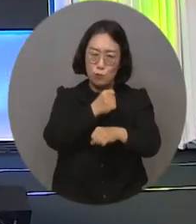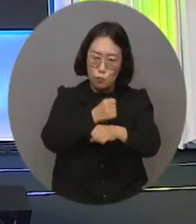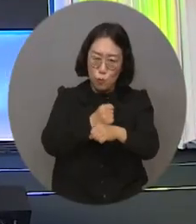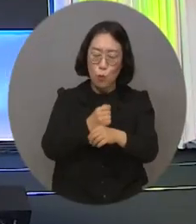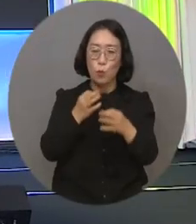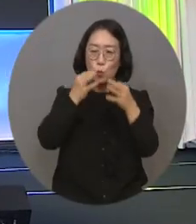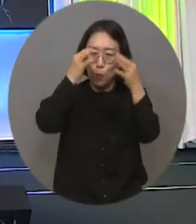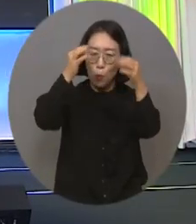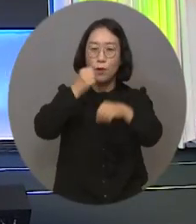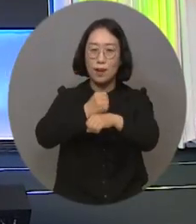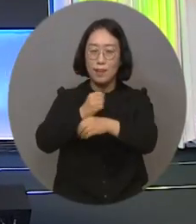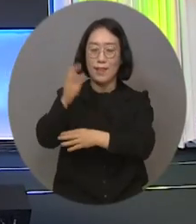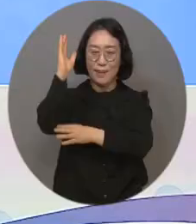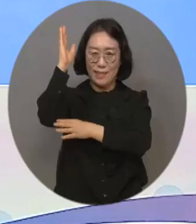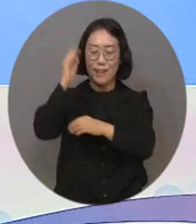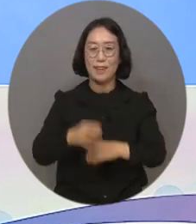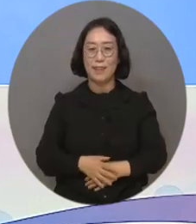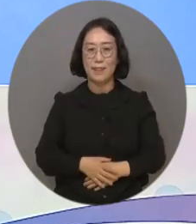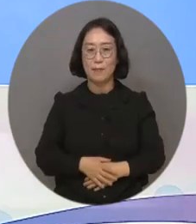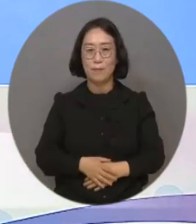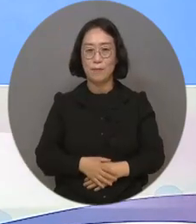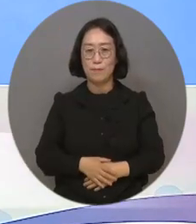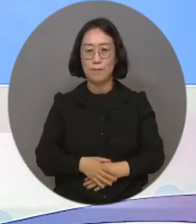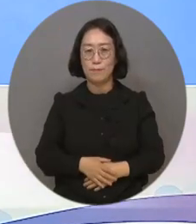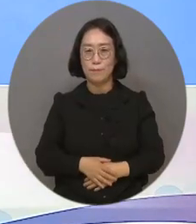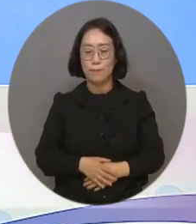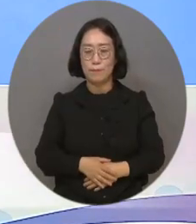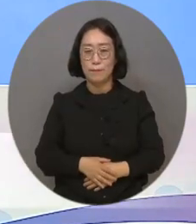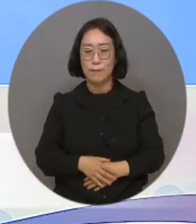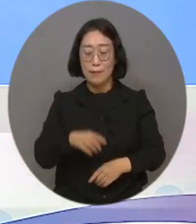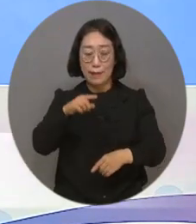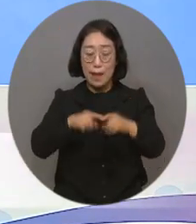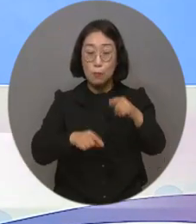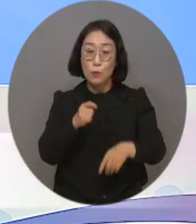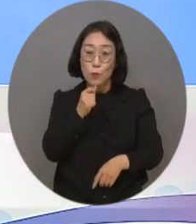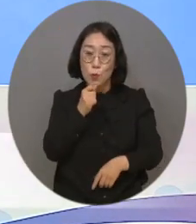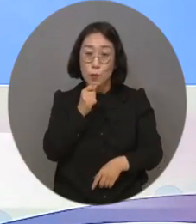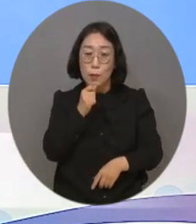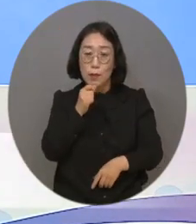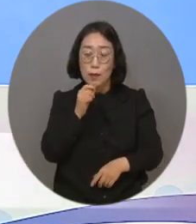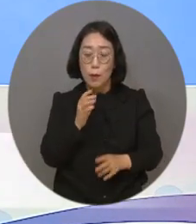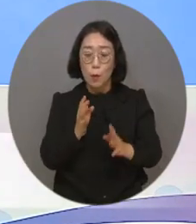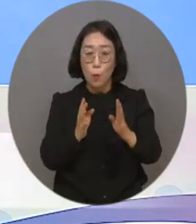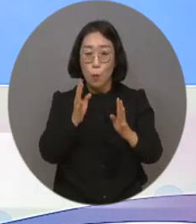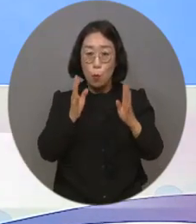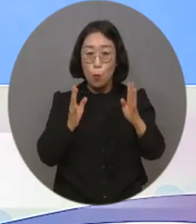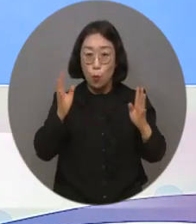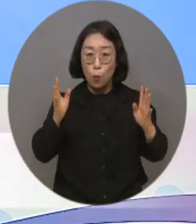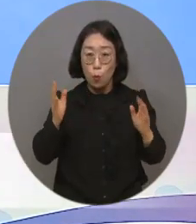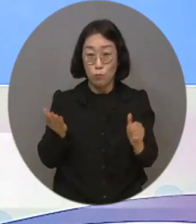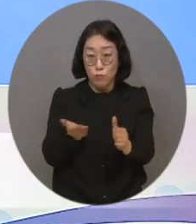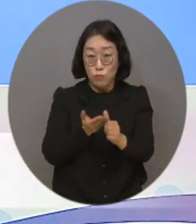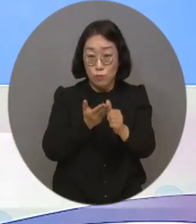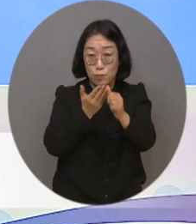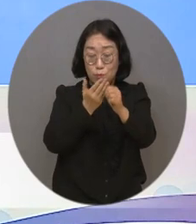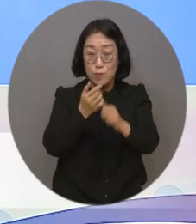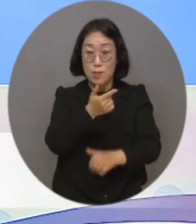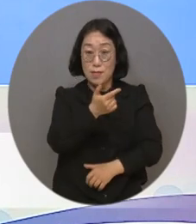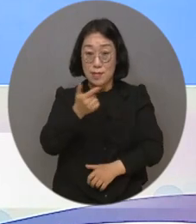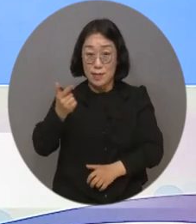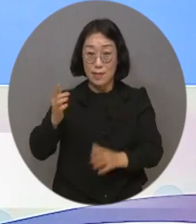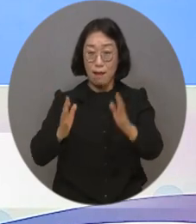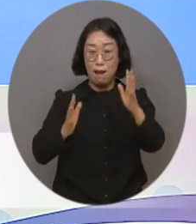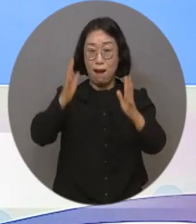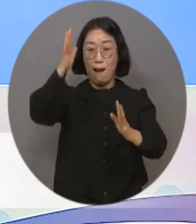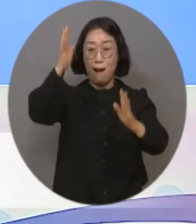다하겠다는 의지를 다졌습니다. 작은 나무들이 자라나서 또 그 나무들이 모여서